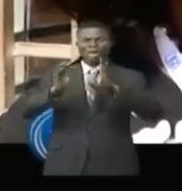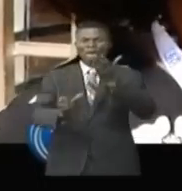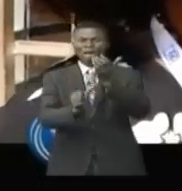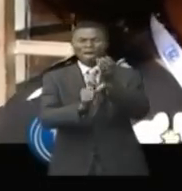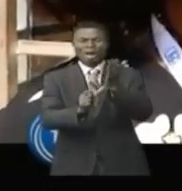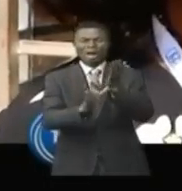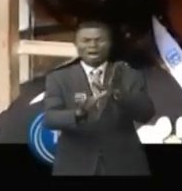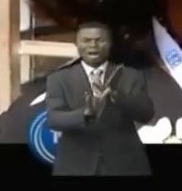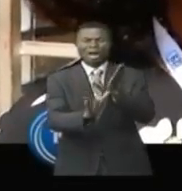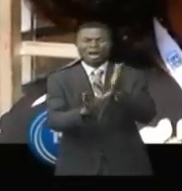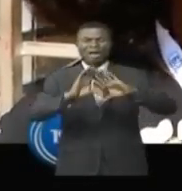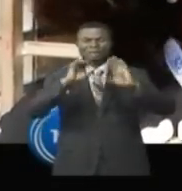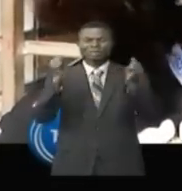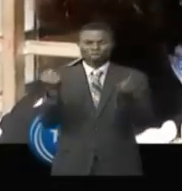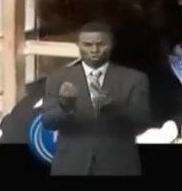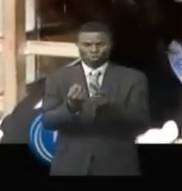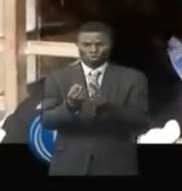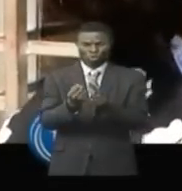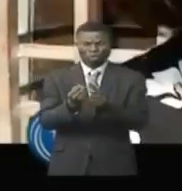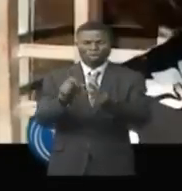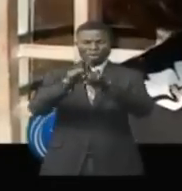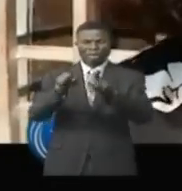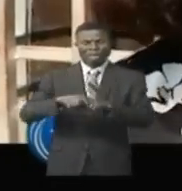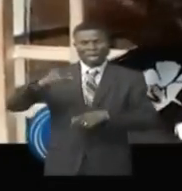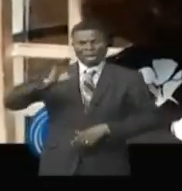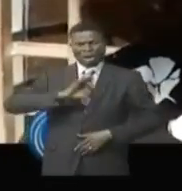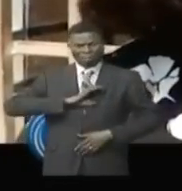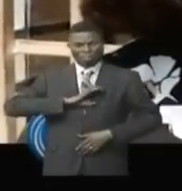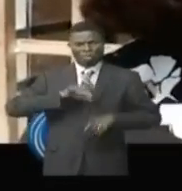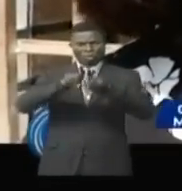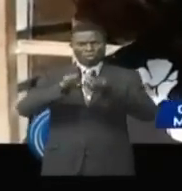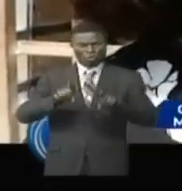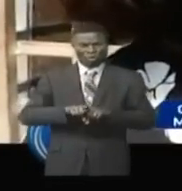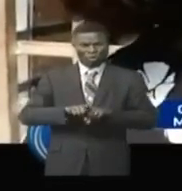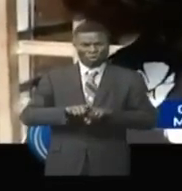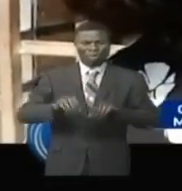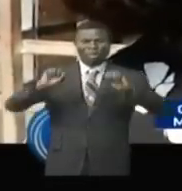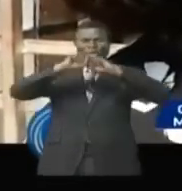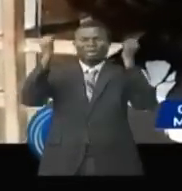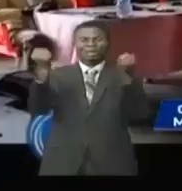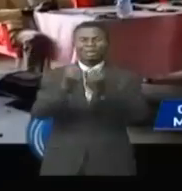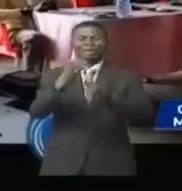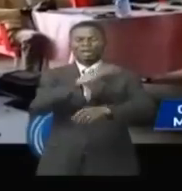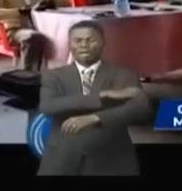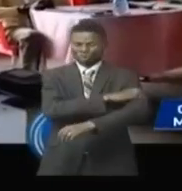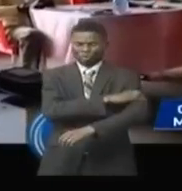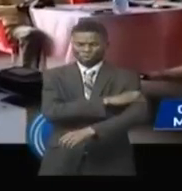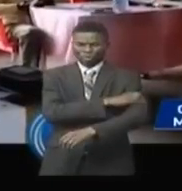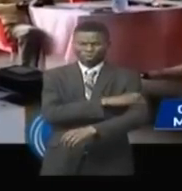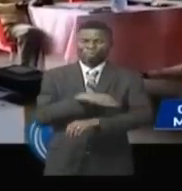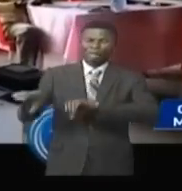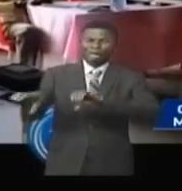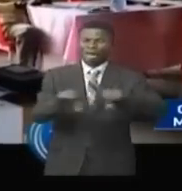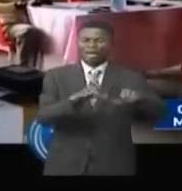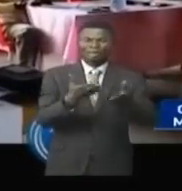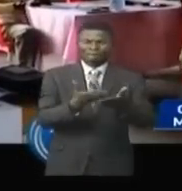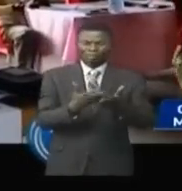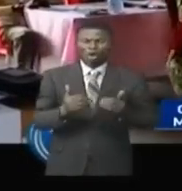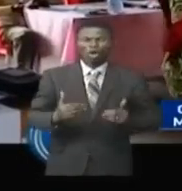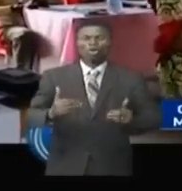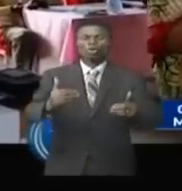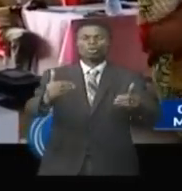sociaux, et la police et la société civile en général. Cette activité va se